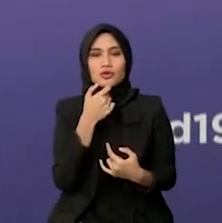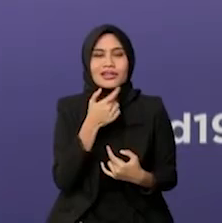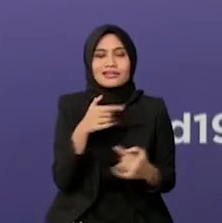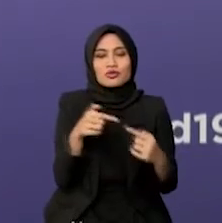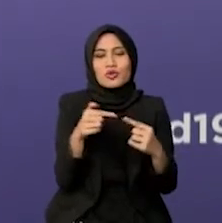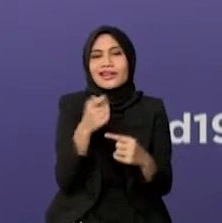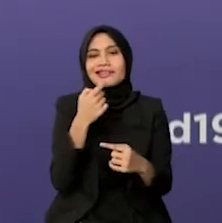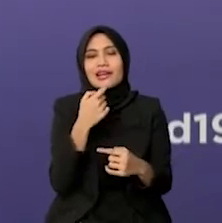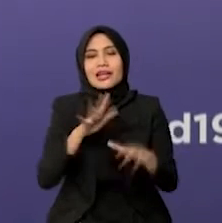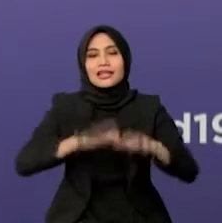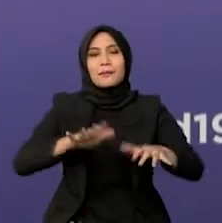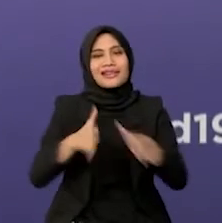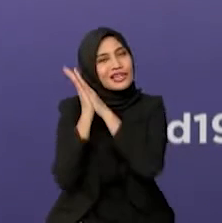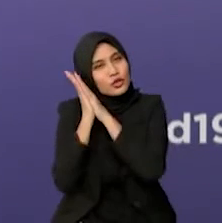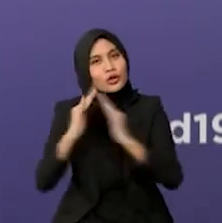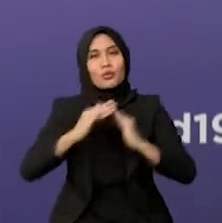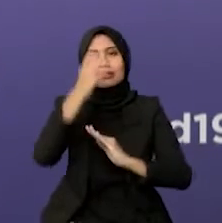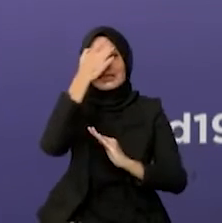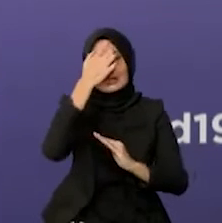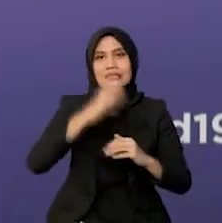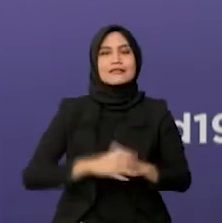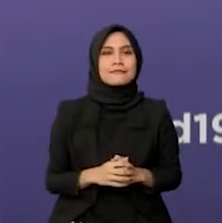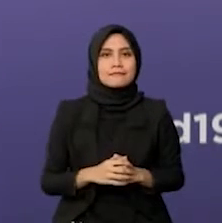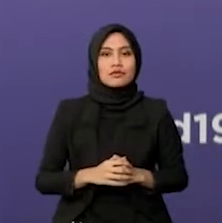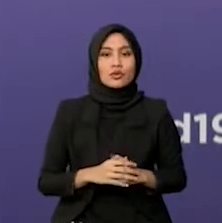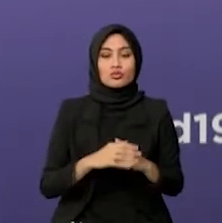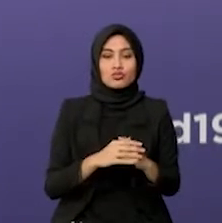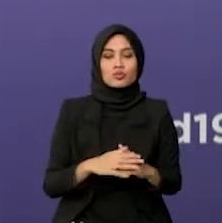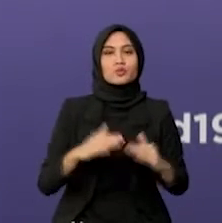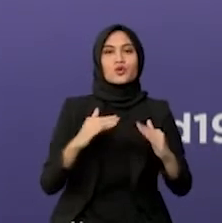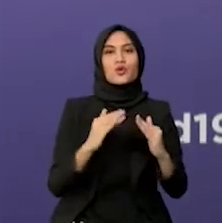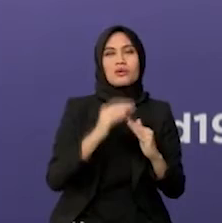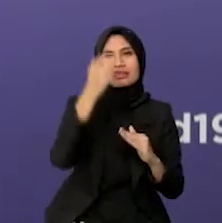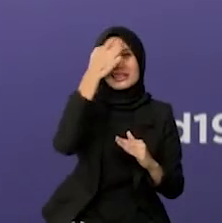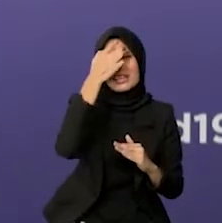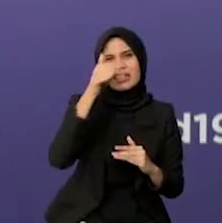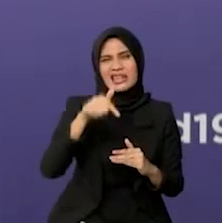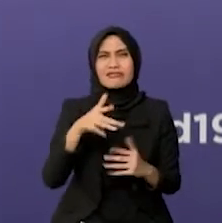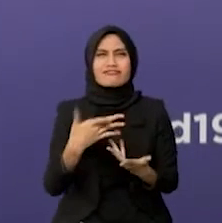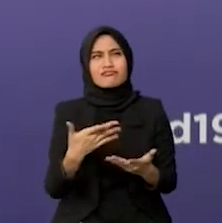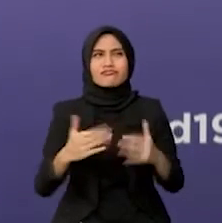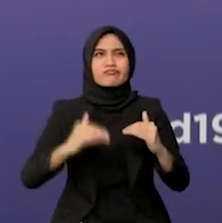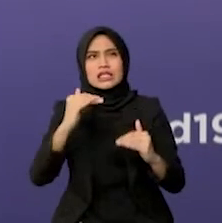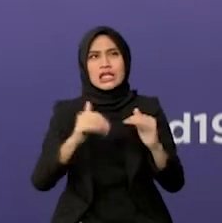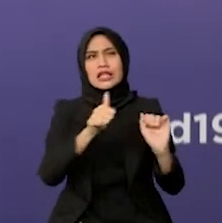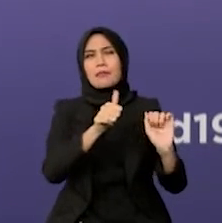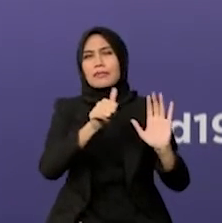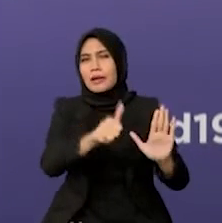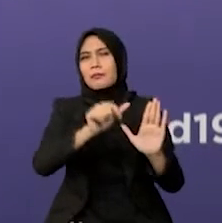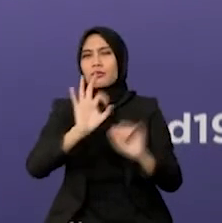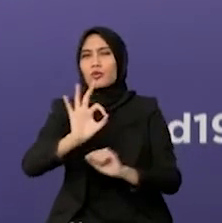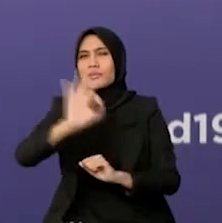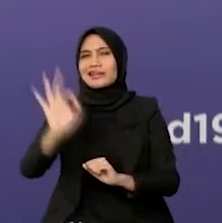sakit tingkat hunian Rumah Sakit kita masih berada di Kisaran 60% artinya